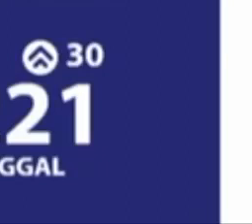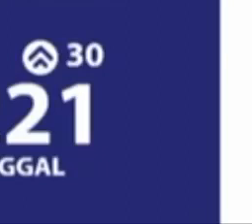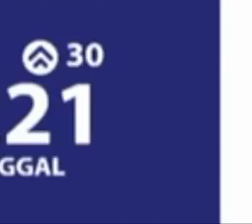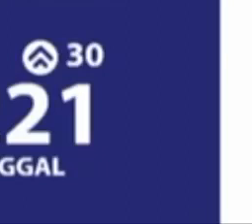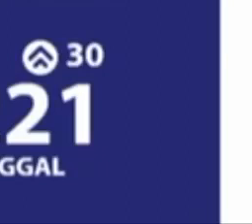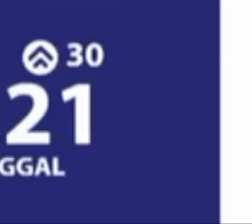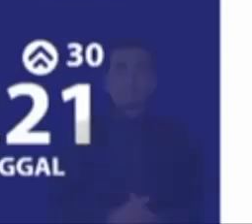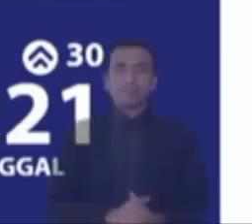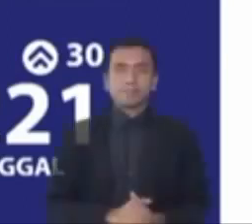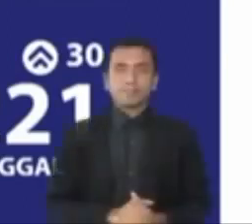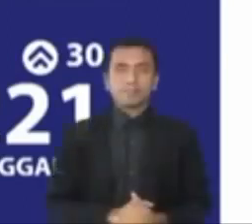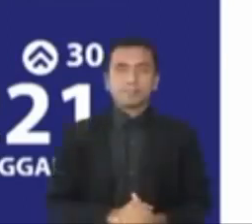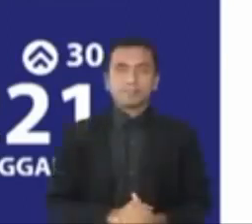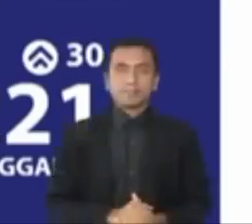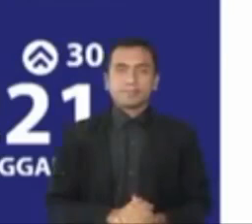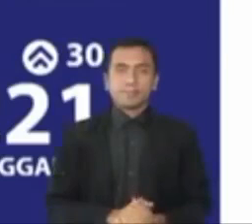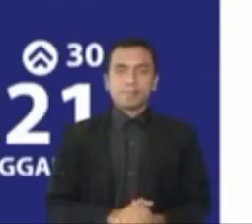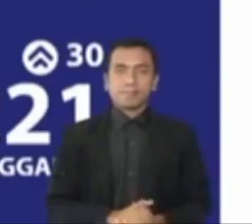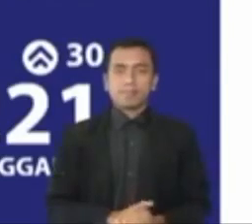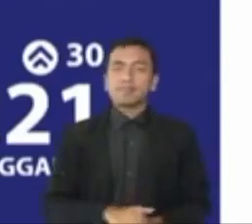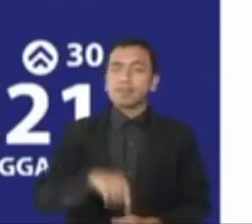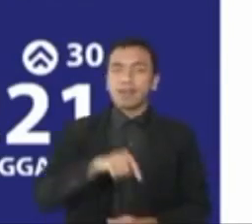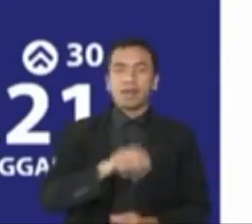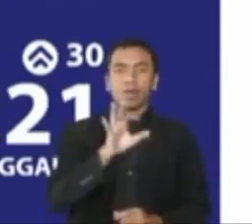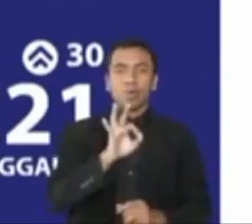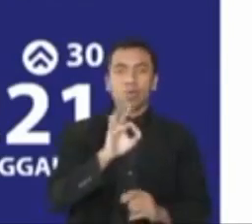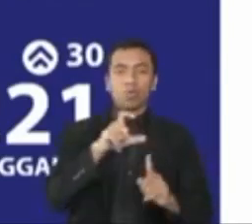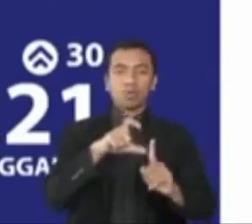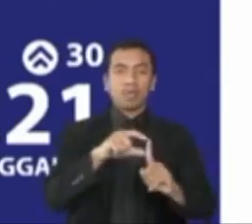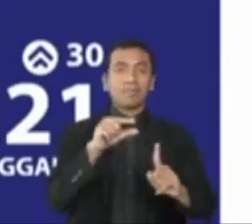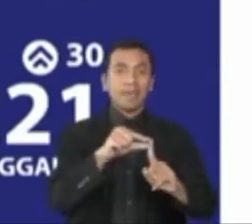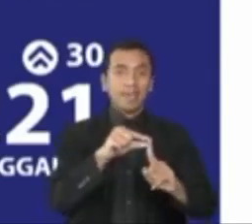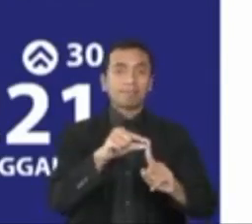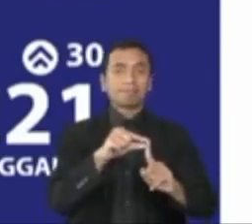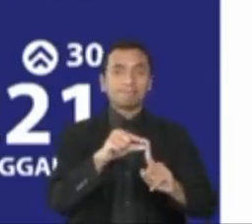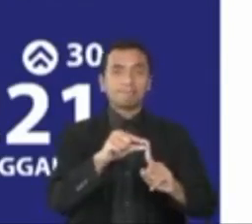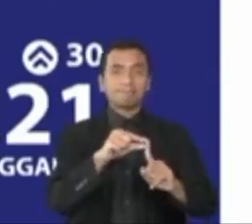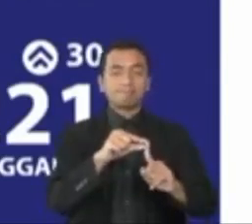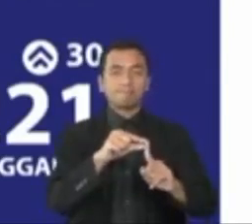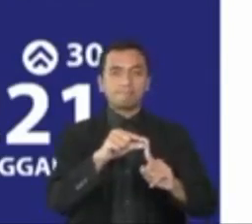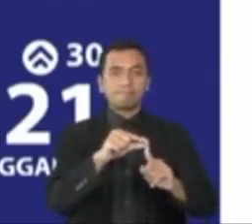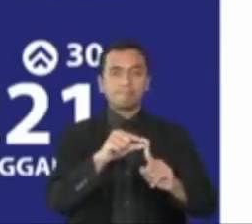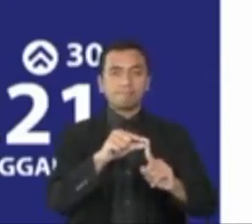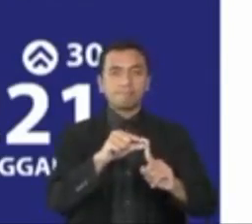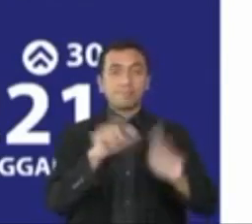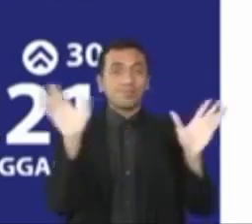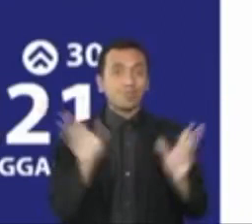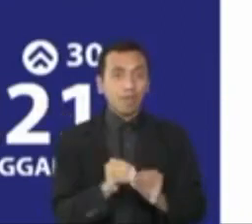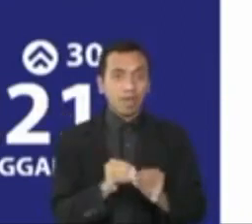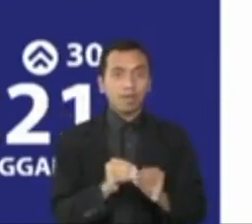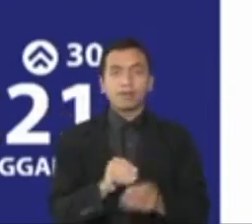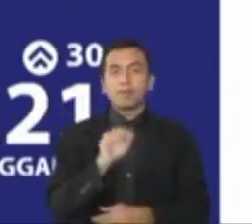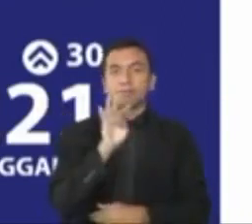hari ini kasus orang dalam pemantauan yang masih dipantau adalah